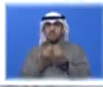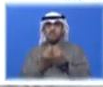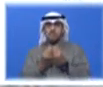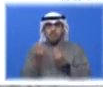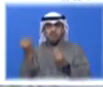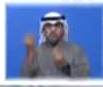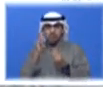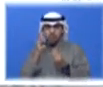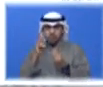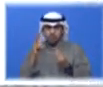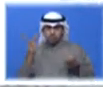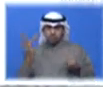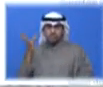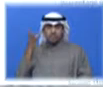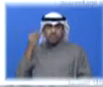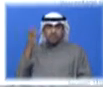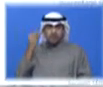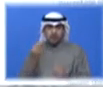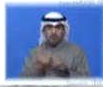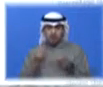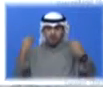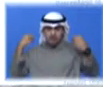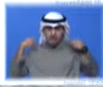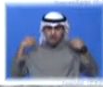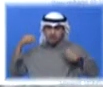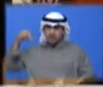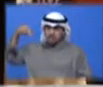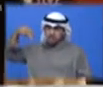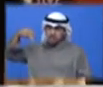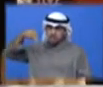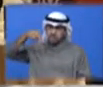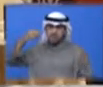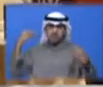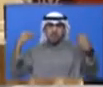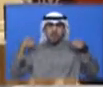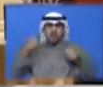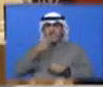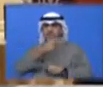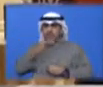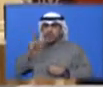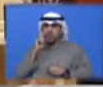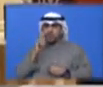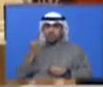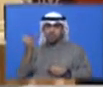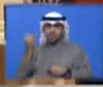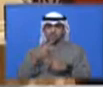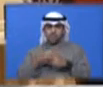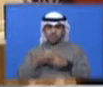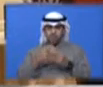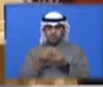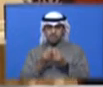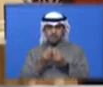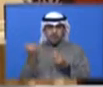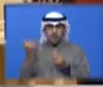المعدية الذي يسببه الخمول البدني. لمدى خطورة هذا الموضوع وكون أن دولة الكويت هي جزء